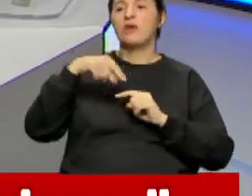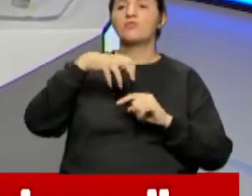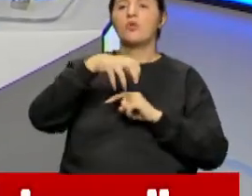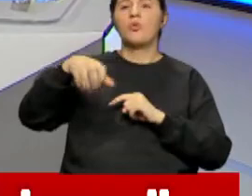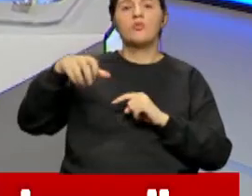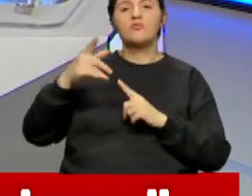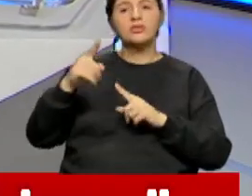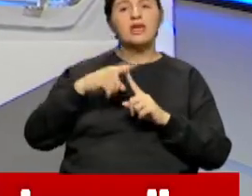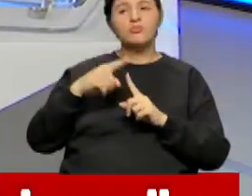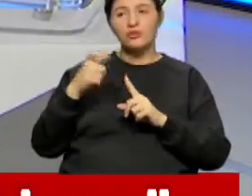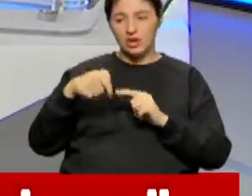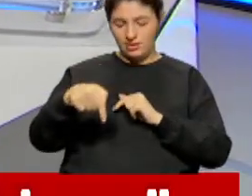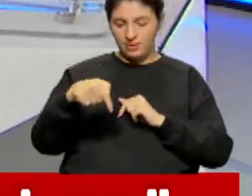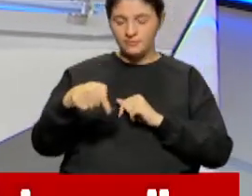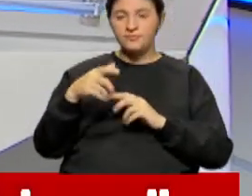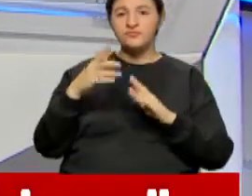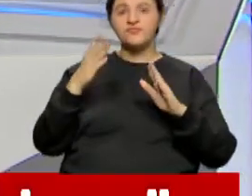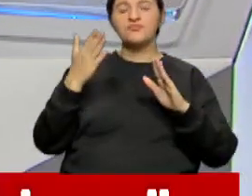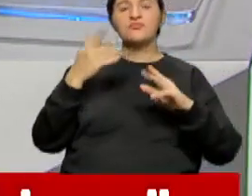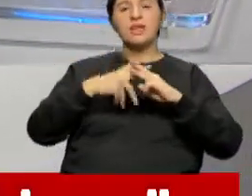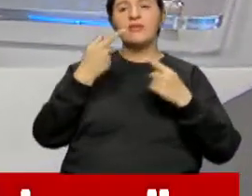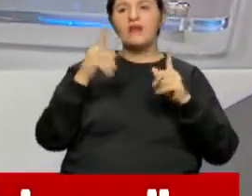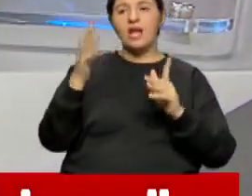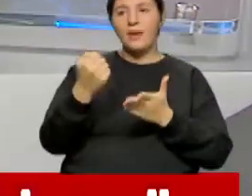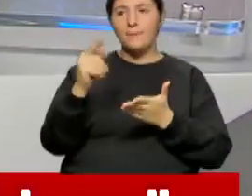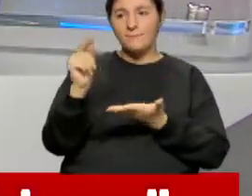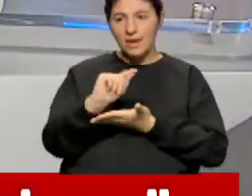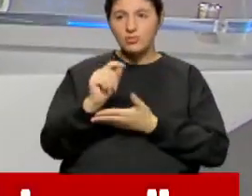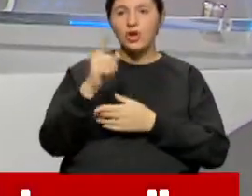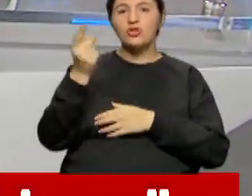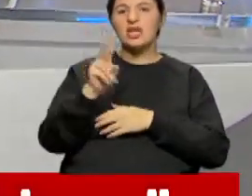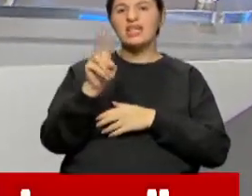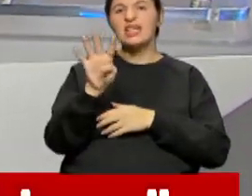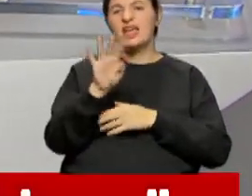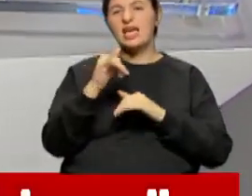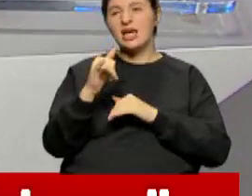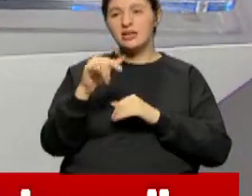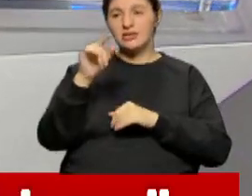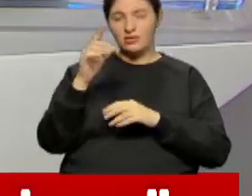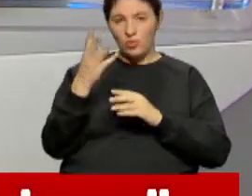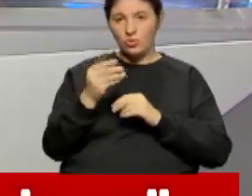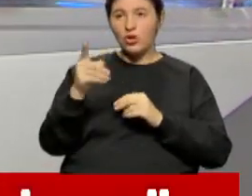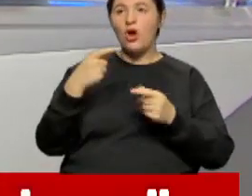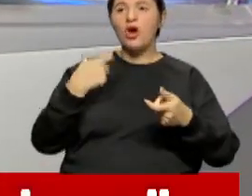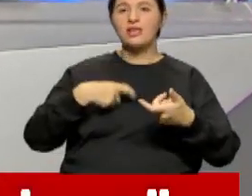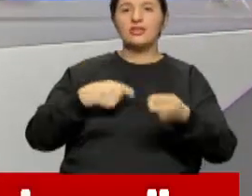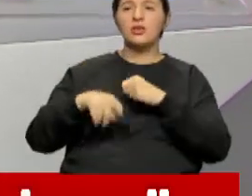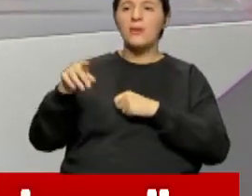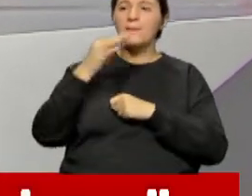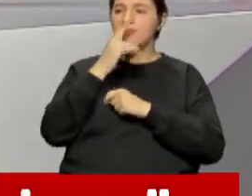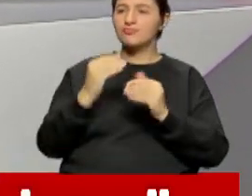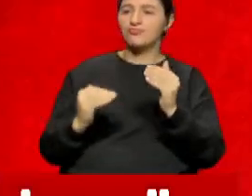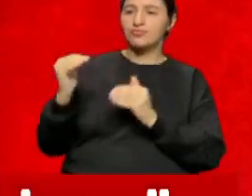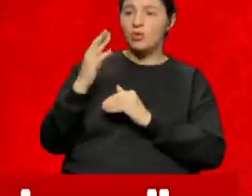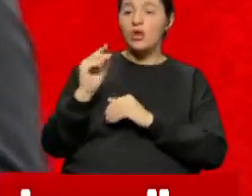dilimi bu temmuzda enflasyon farkı alan memurlar %40'a yakın bir fark aldılar aynısı şekilde Özel sektörde de buna benzer bir